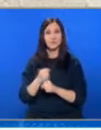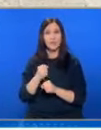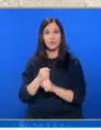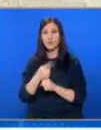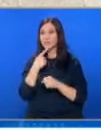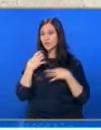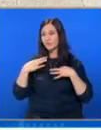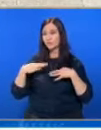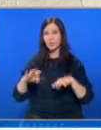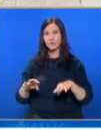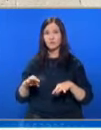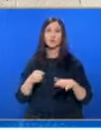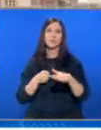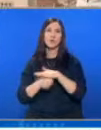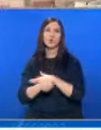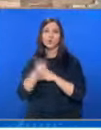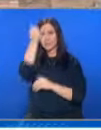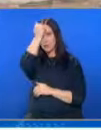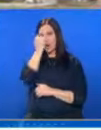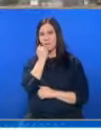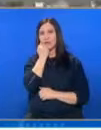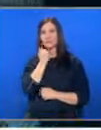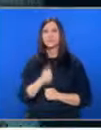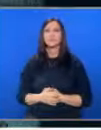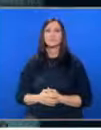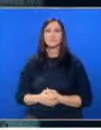за освобождаването на заложниците на Хамас.